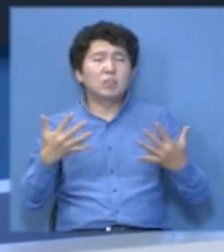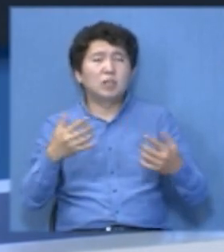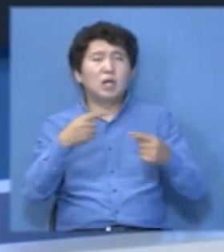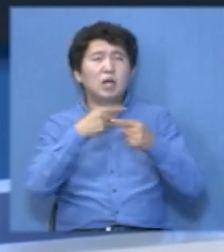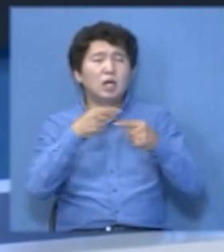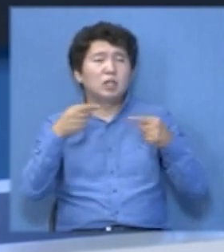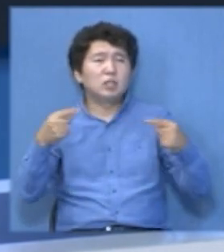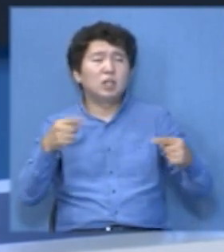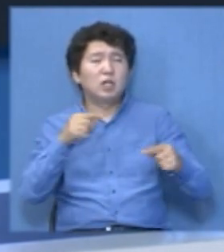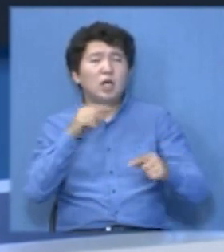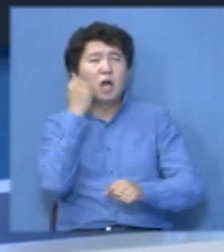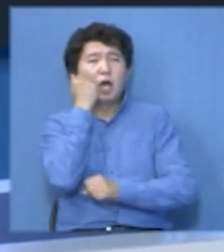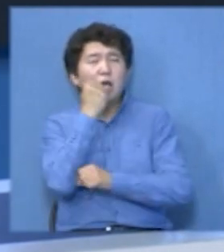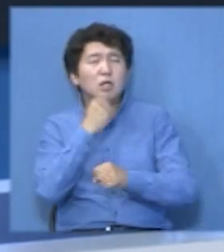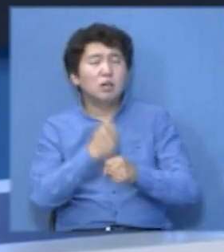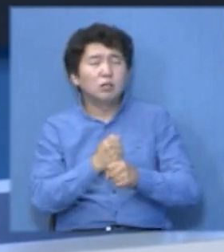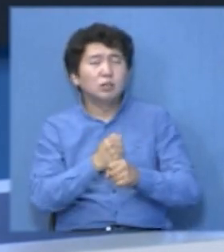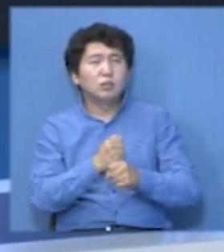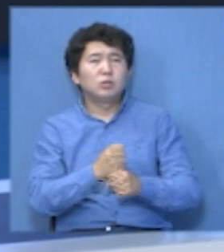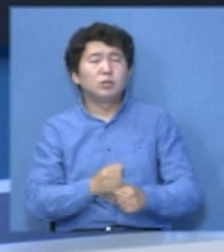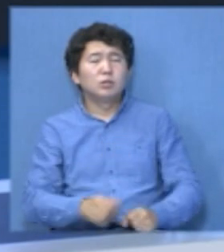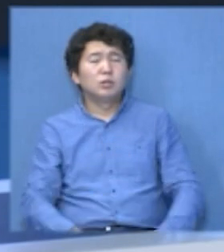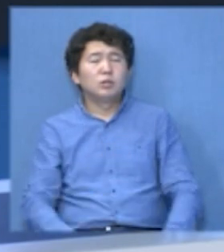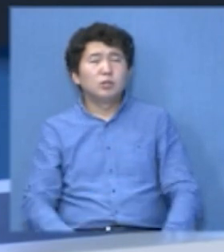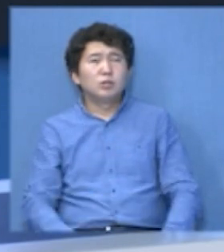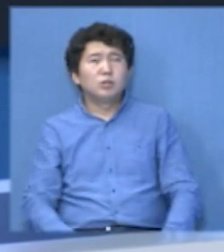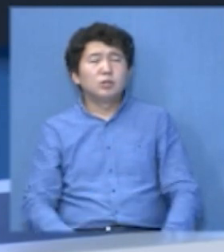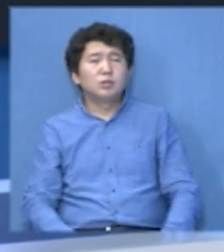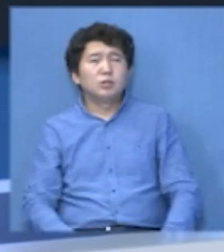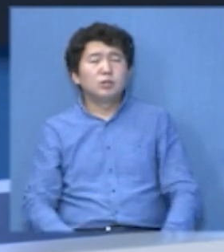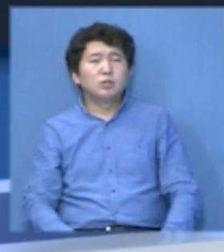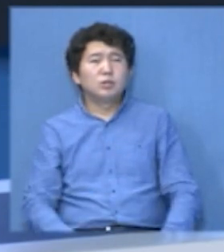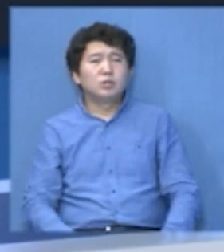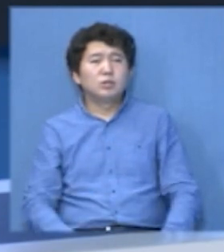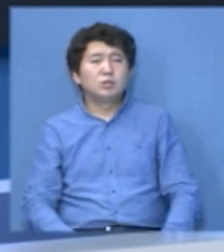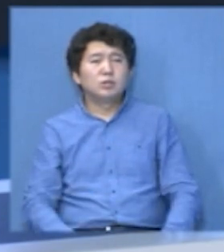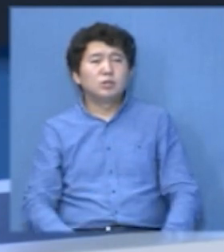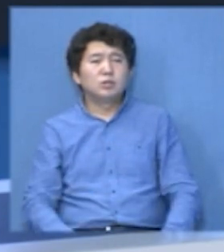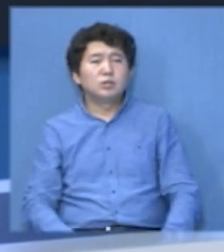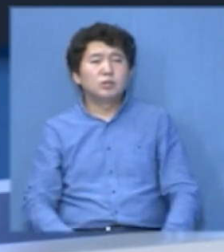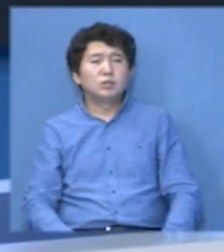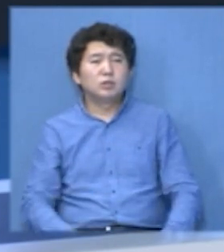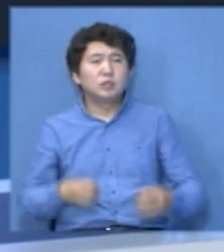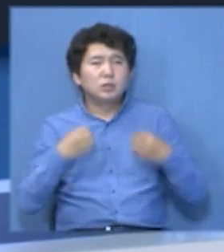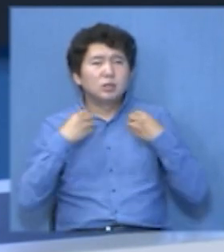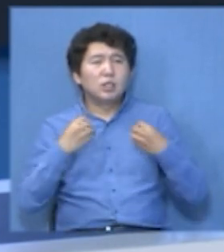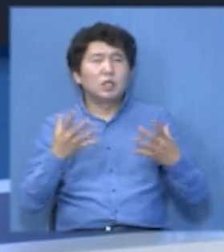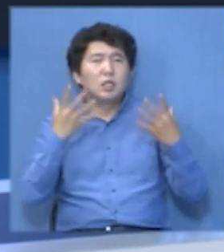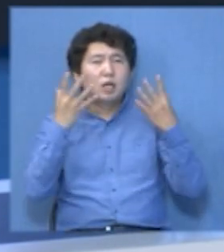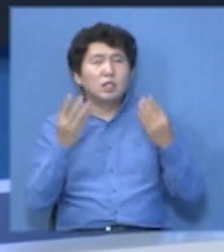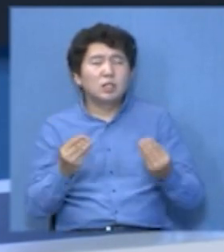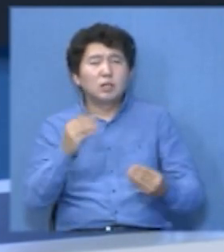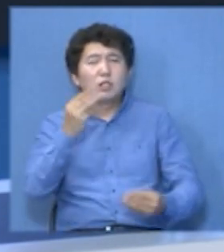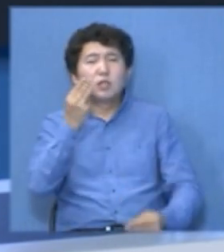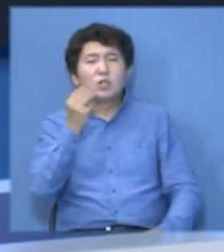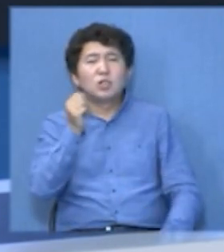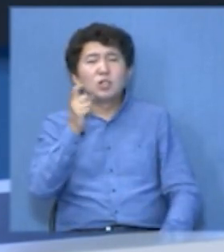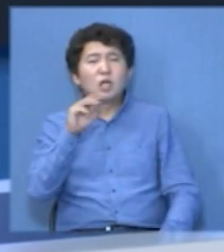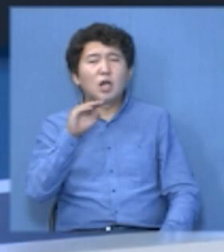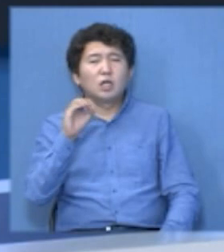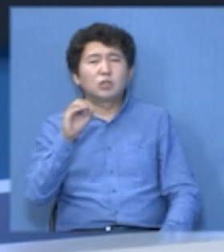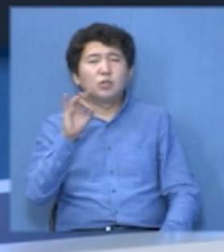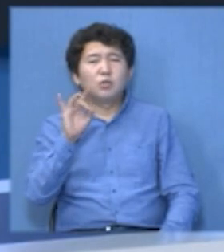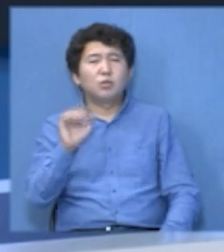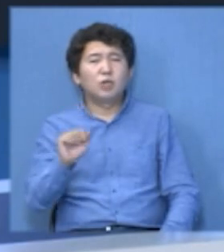различных отраслей, внесших вклад в социально-экономическое развитие района. Знаменательная дата совпала с празднованием Дня шахтера. Подробности в материале